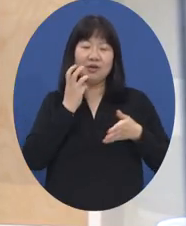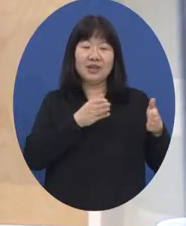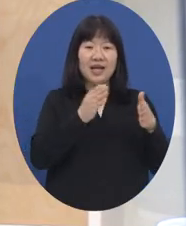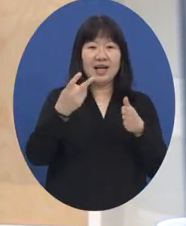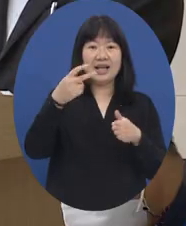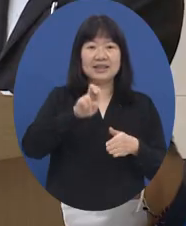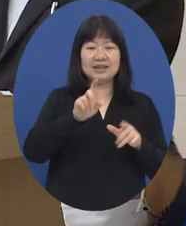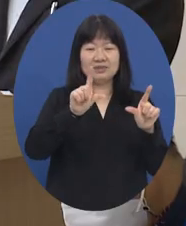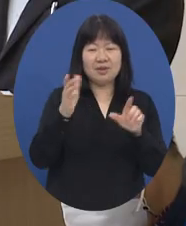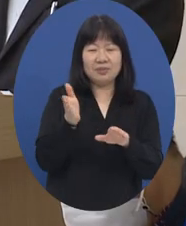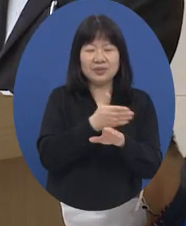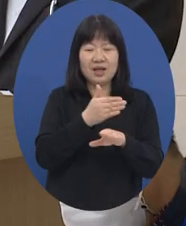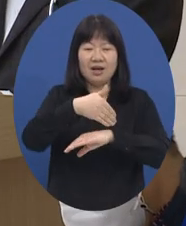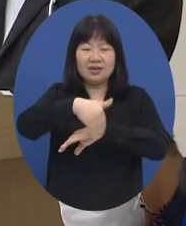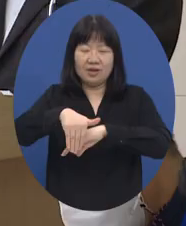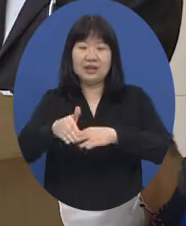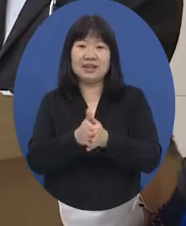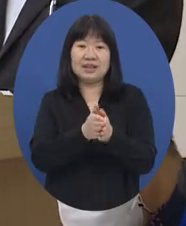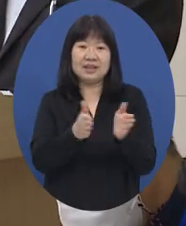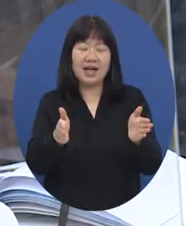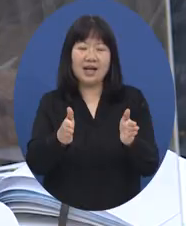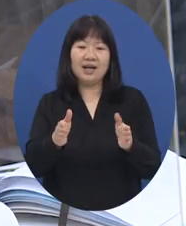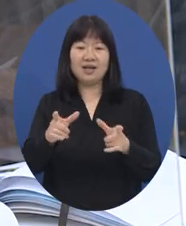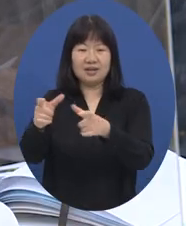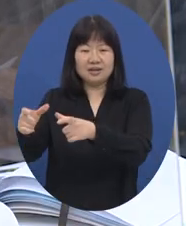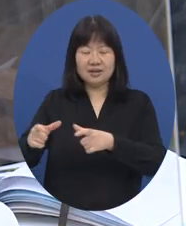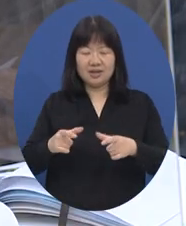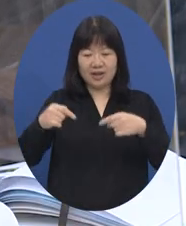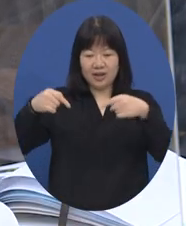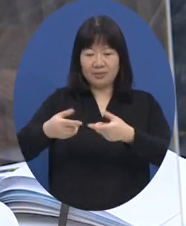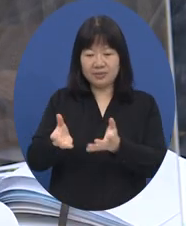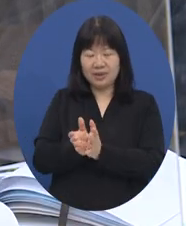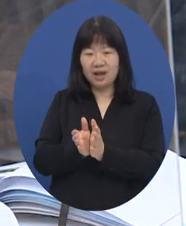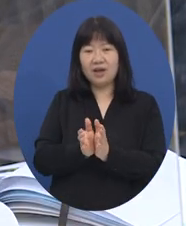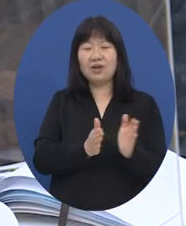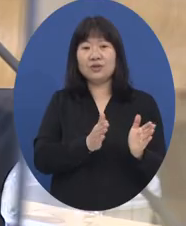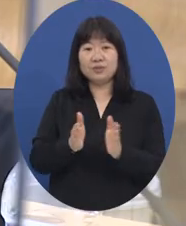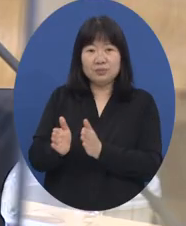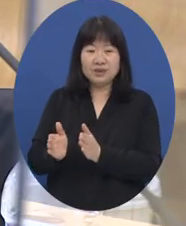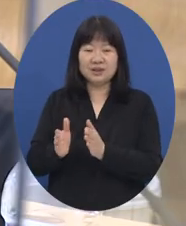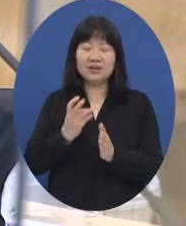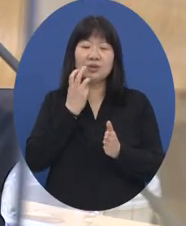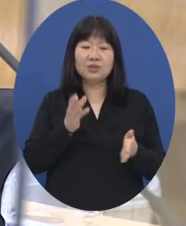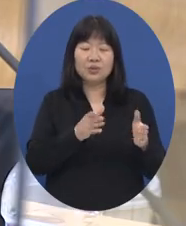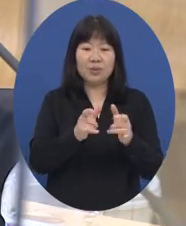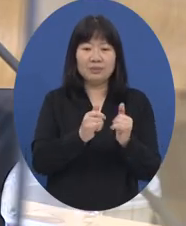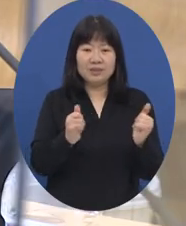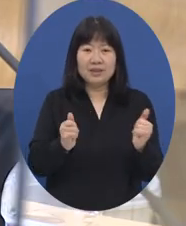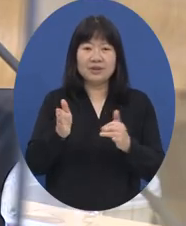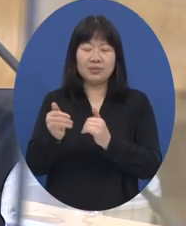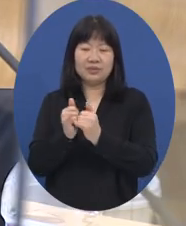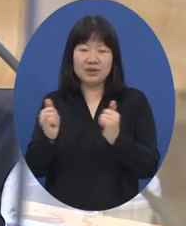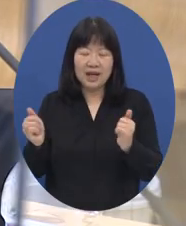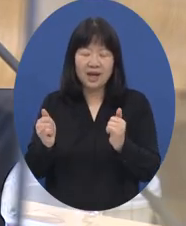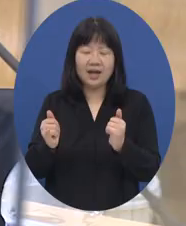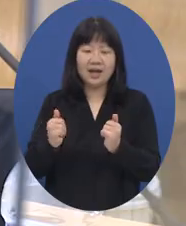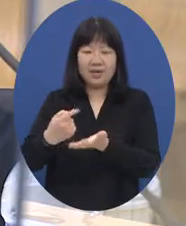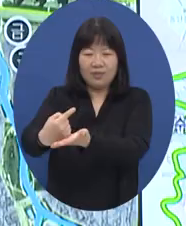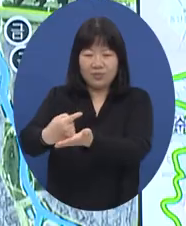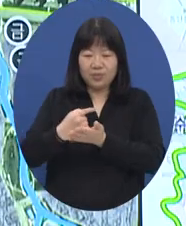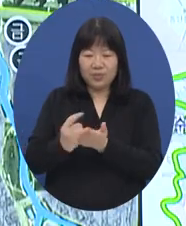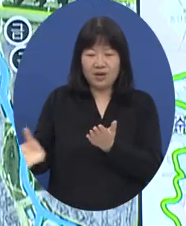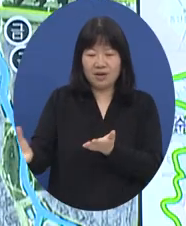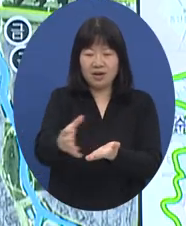2022년 부터 설계를 시작해 시 군과 협의체를 구성하는 등 도민과 전문가의 의견을 수렴해 경기 0